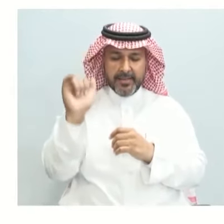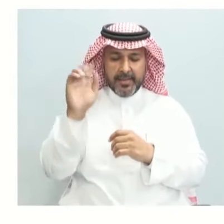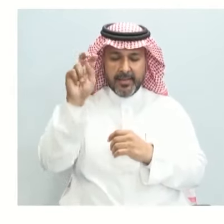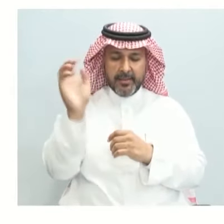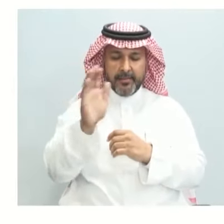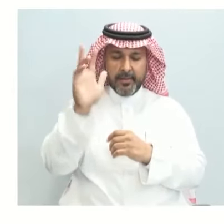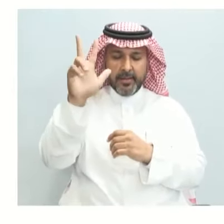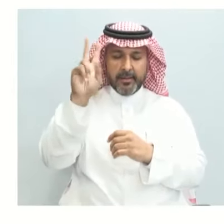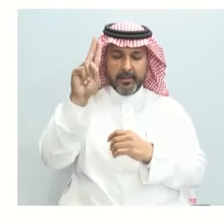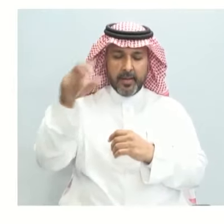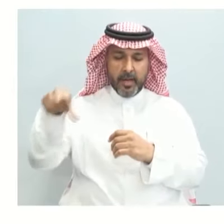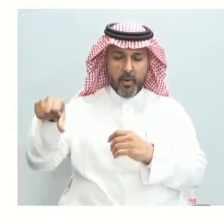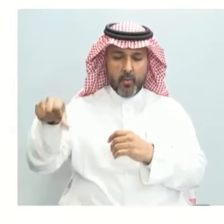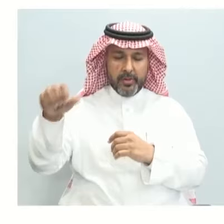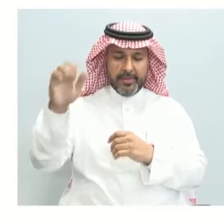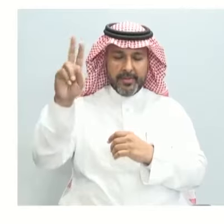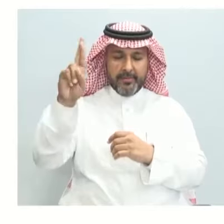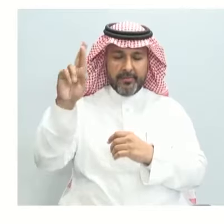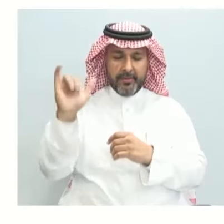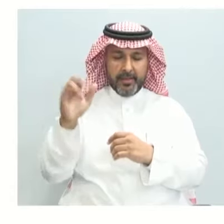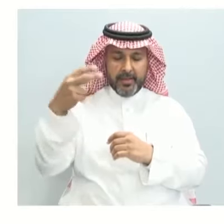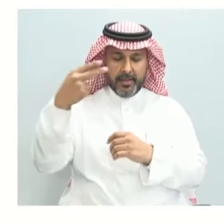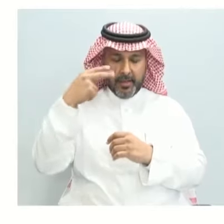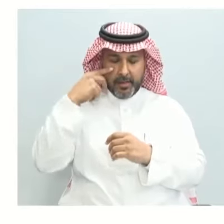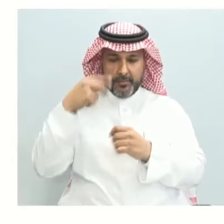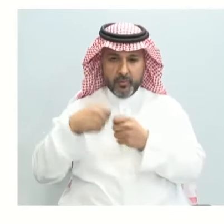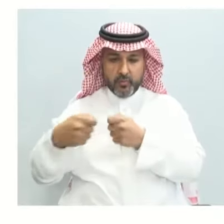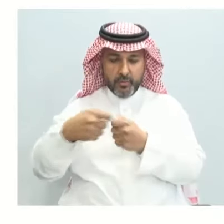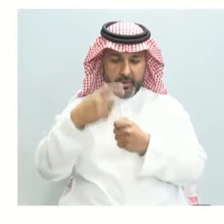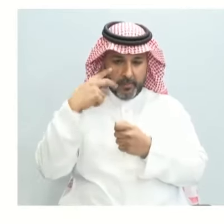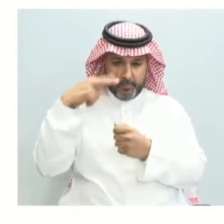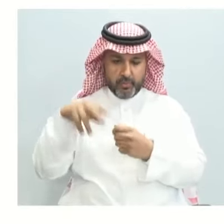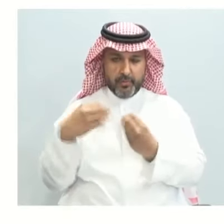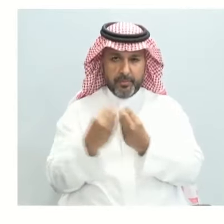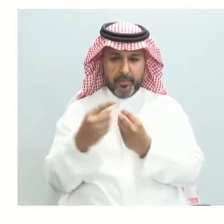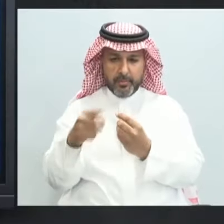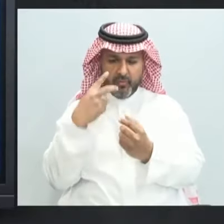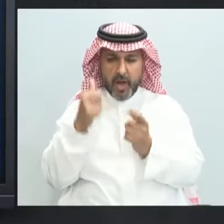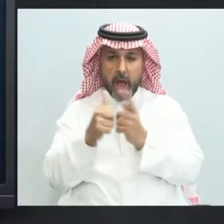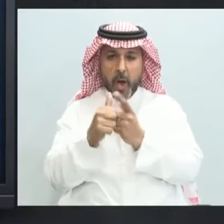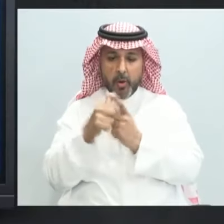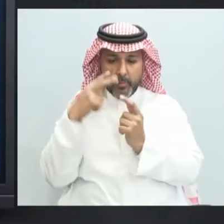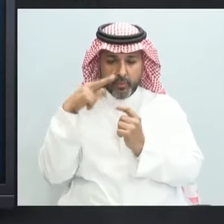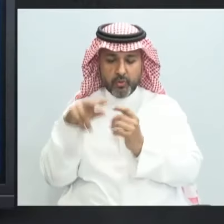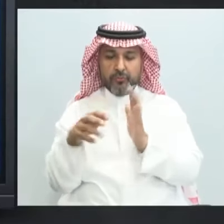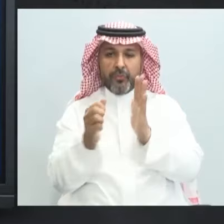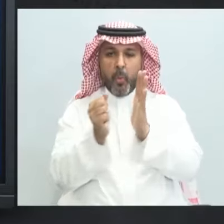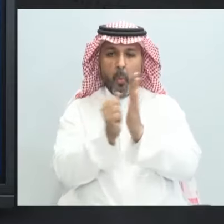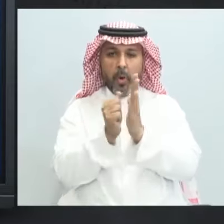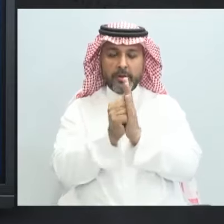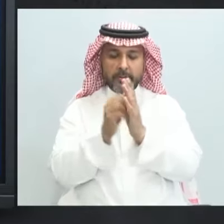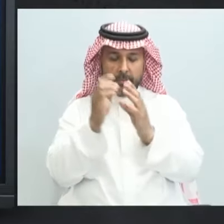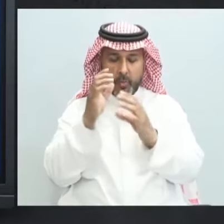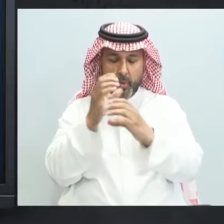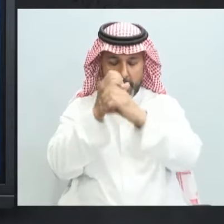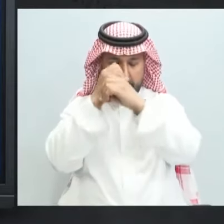نبدا باسترجاع ما درسناه في الحصه السابقه عن طريق حل تمارين الواجب تعرفنا على طريقه التحليل الى العوامل